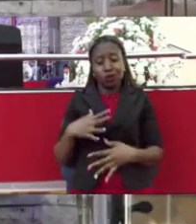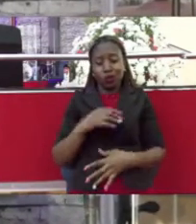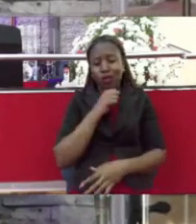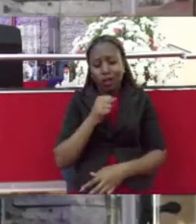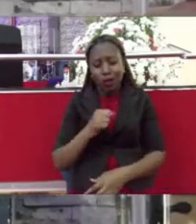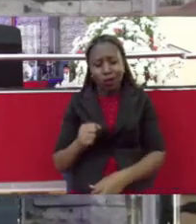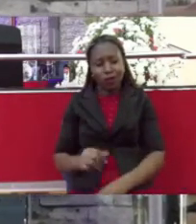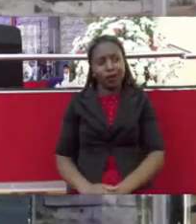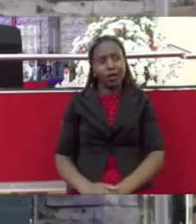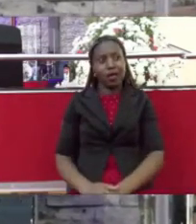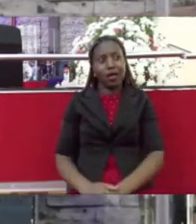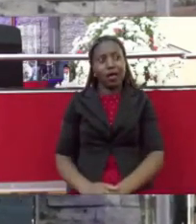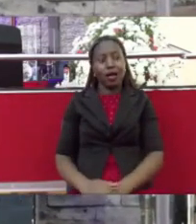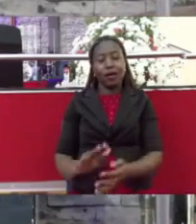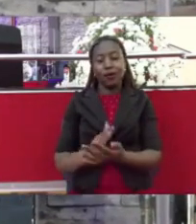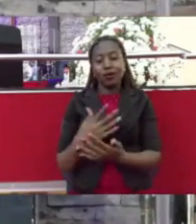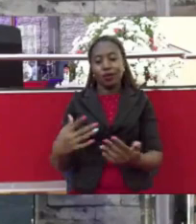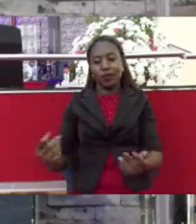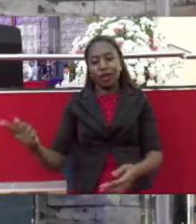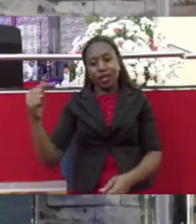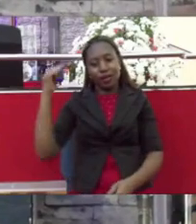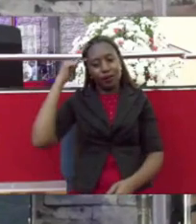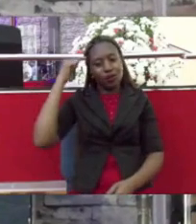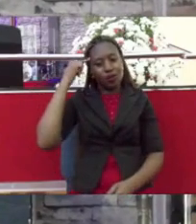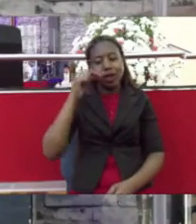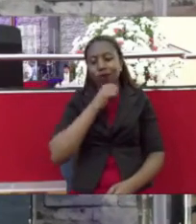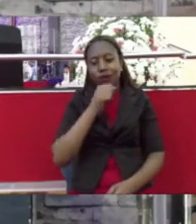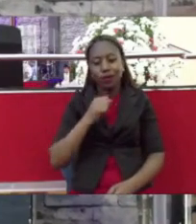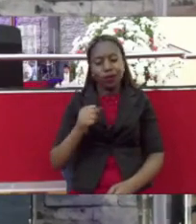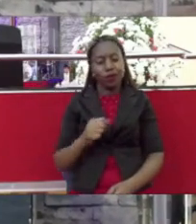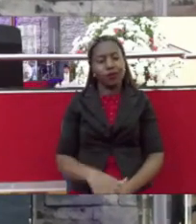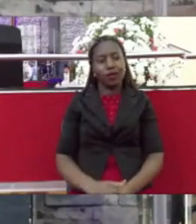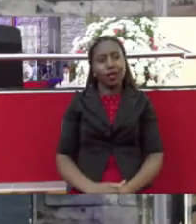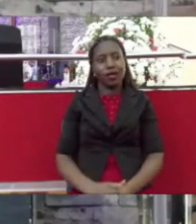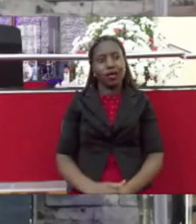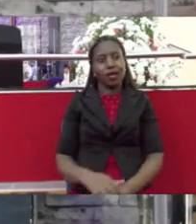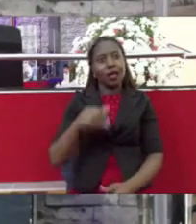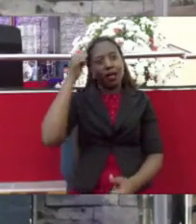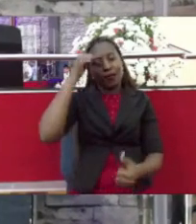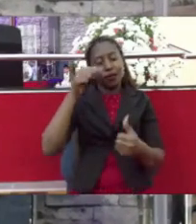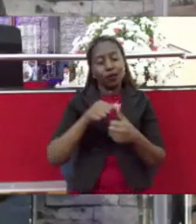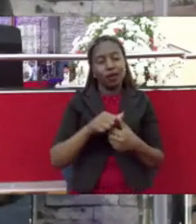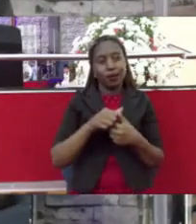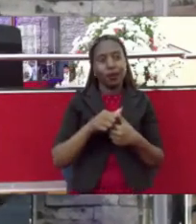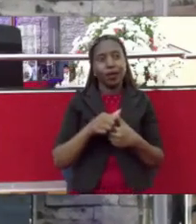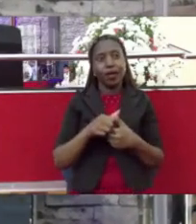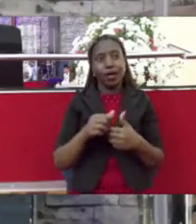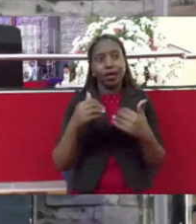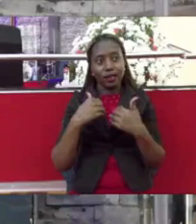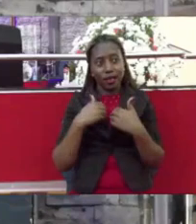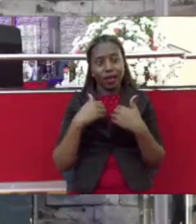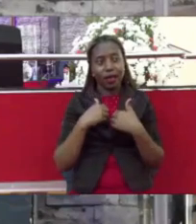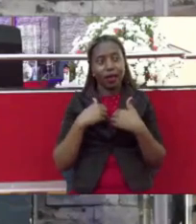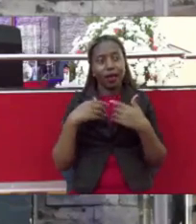came to his mind. Akili kamjia mafikra. He remembered that there was a loan he had offset from Kiambu KCB. Alikuwa